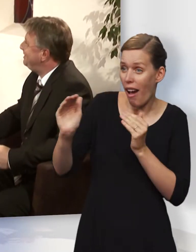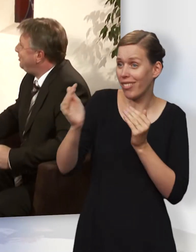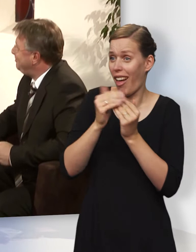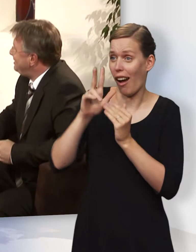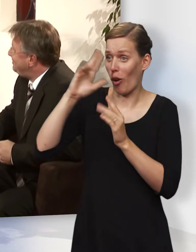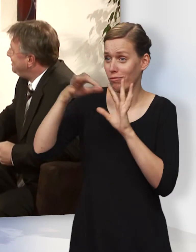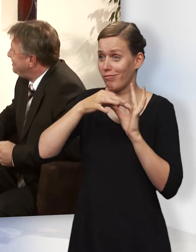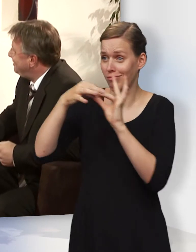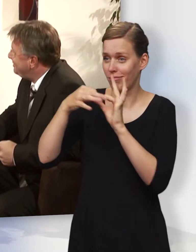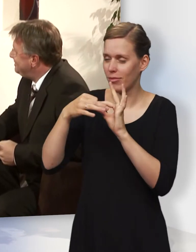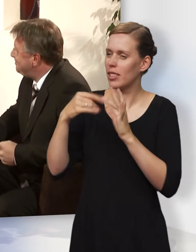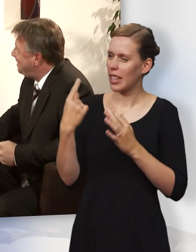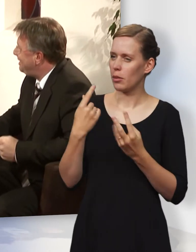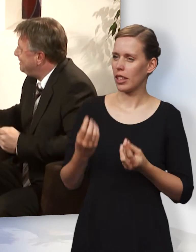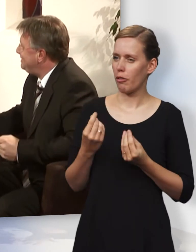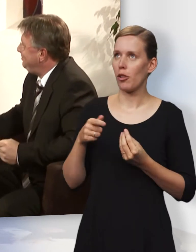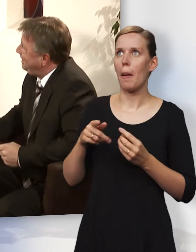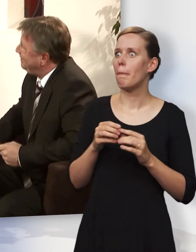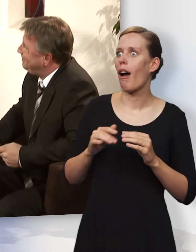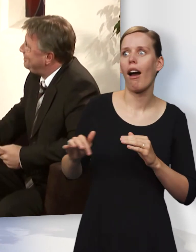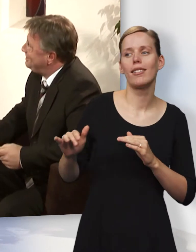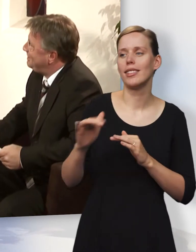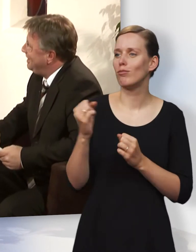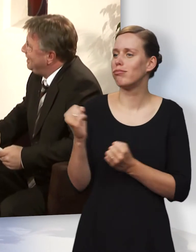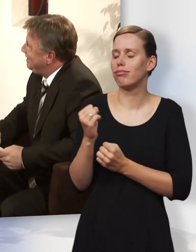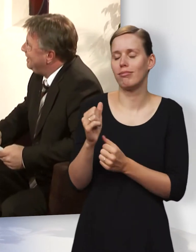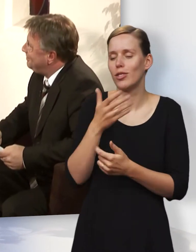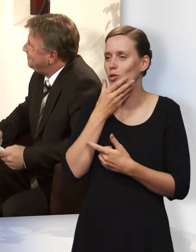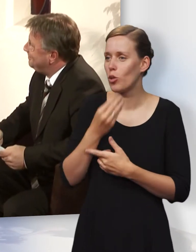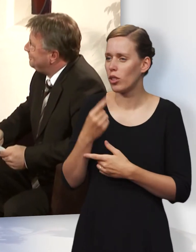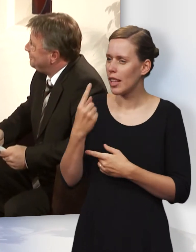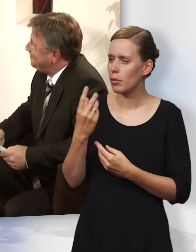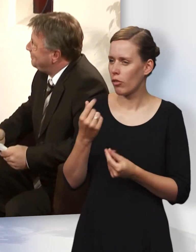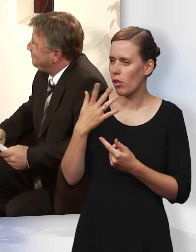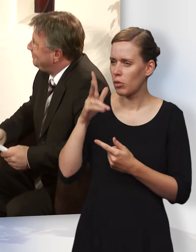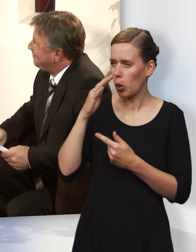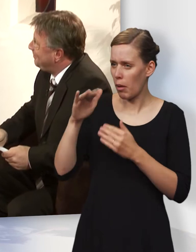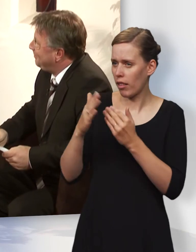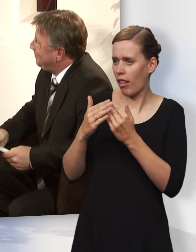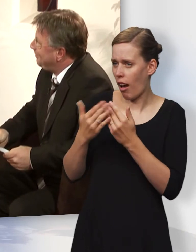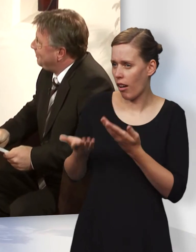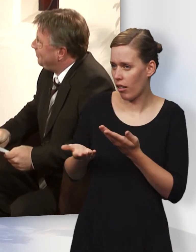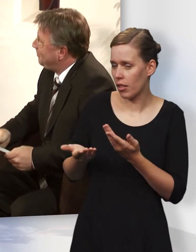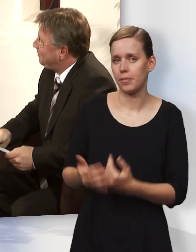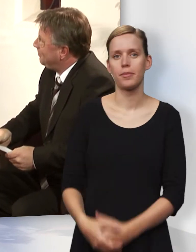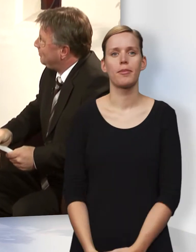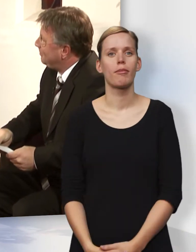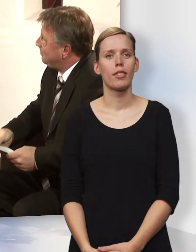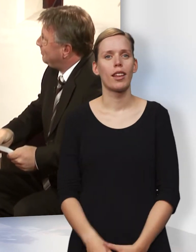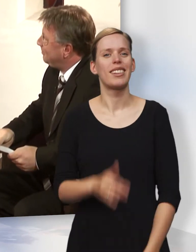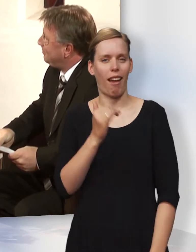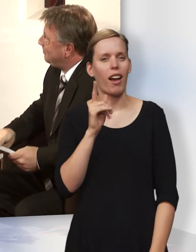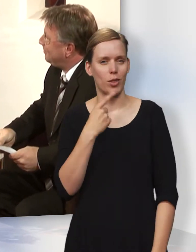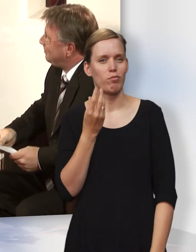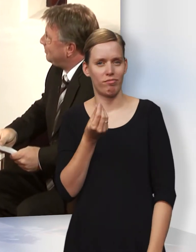Sie sich Gott manchmal hier in diesem Paradiesflecken etwas näher? Ja, also ich spüre es